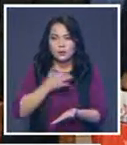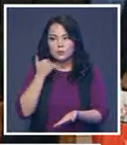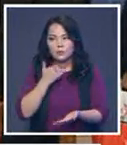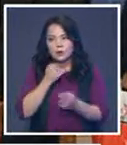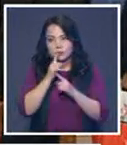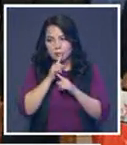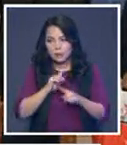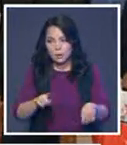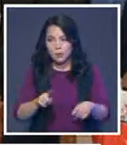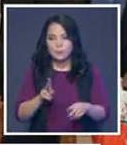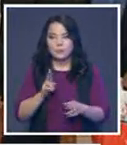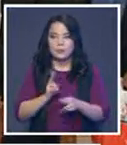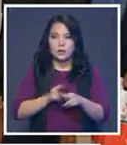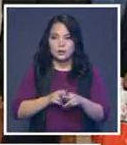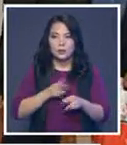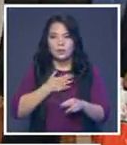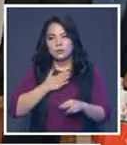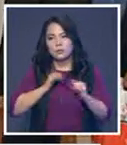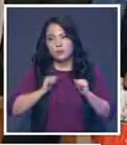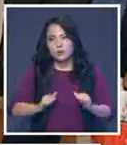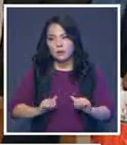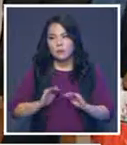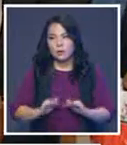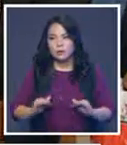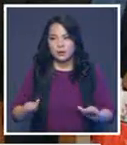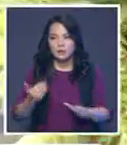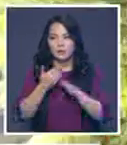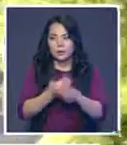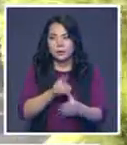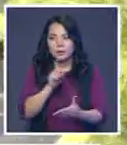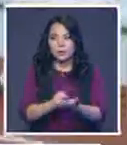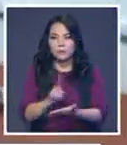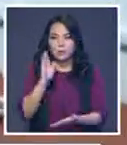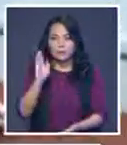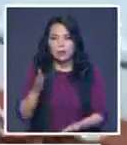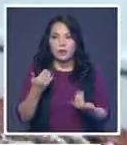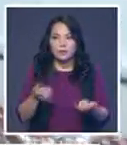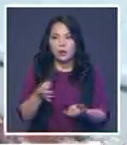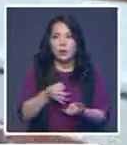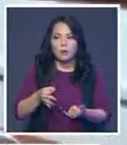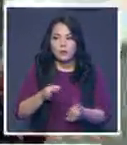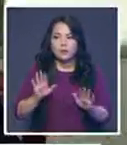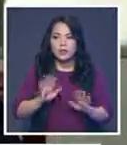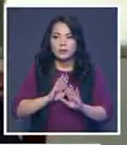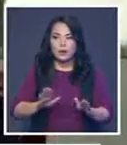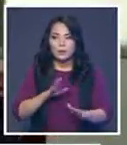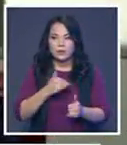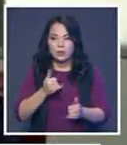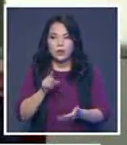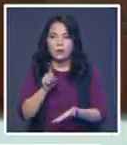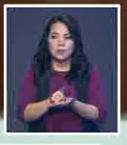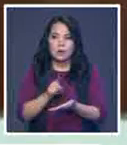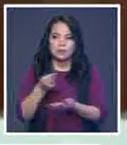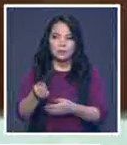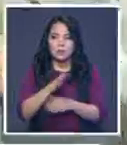уже спокойно жүрем. Өзімде, ну, балдарға уже помощь болады кішкене. Бұл ауданда тек алимент емес, көлігінің айыппұлын